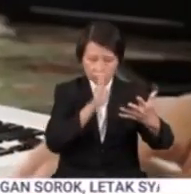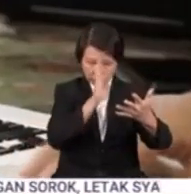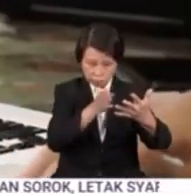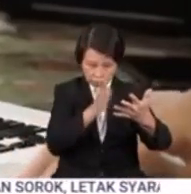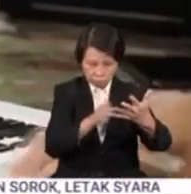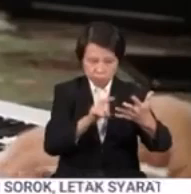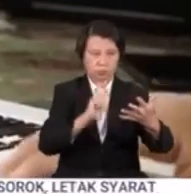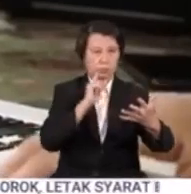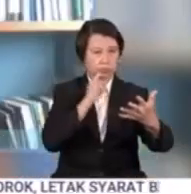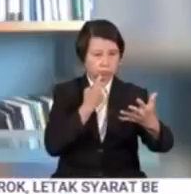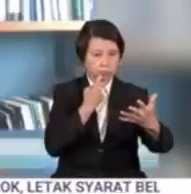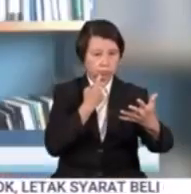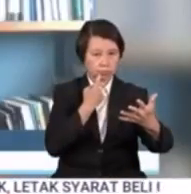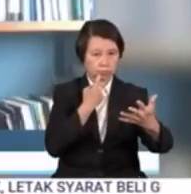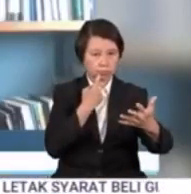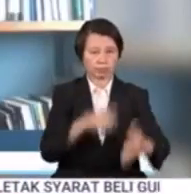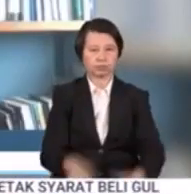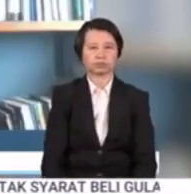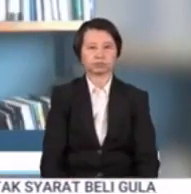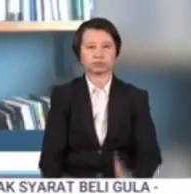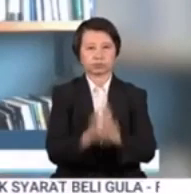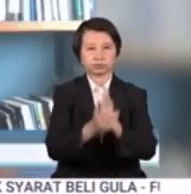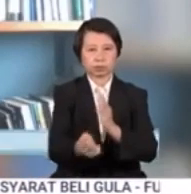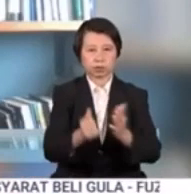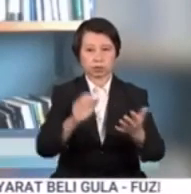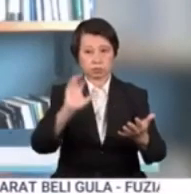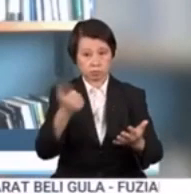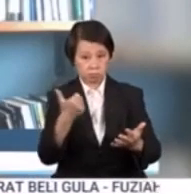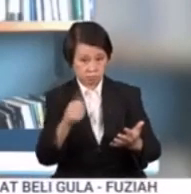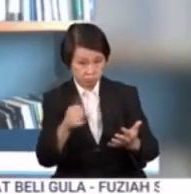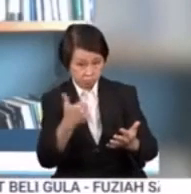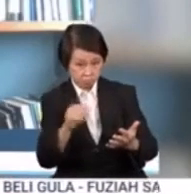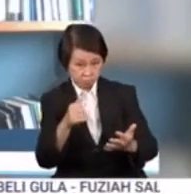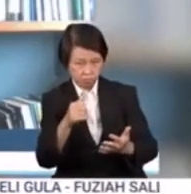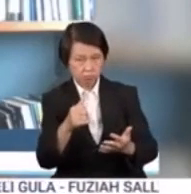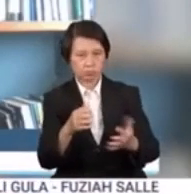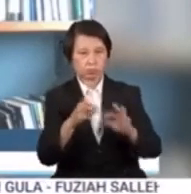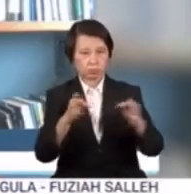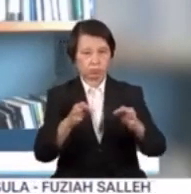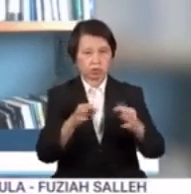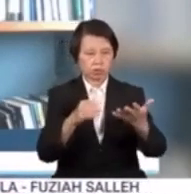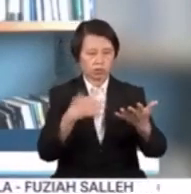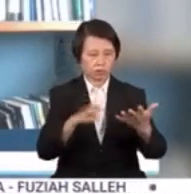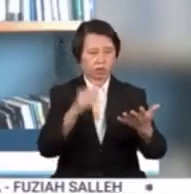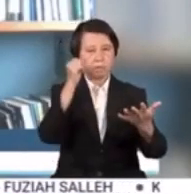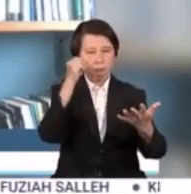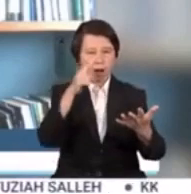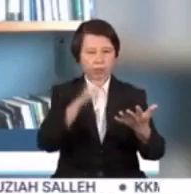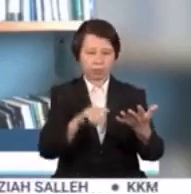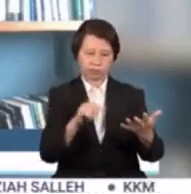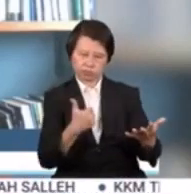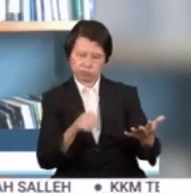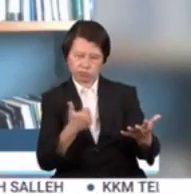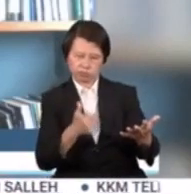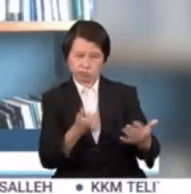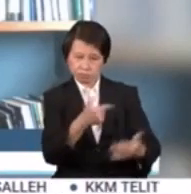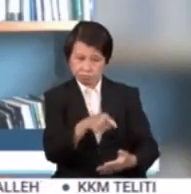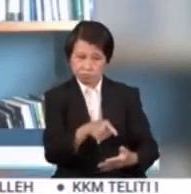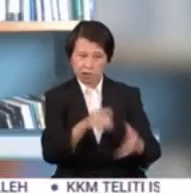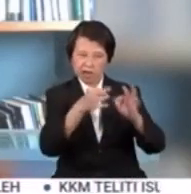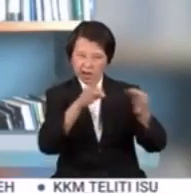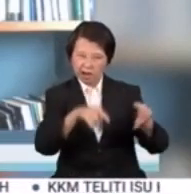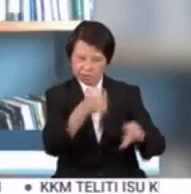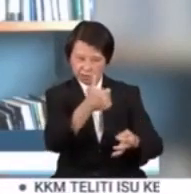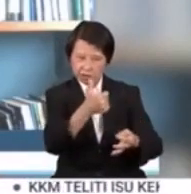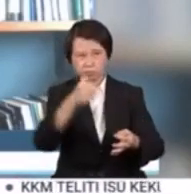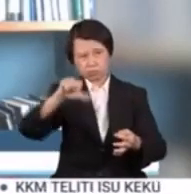perhatian serius. Kemahiran menilai dan menganalisis. So dia dah faham tapi dia perlu nilai. Baik, adakah dia baik